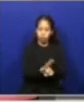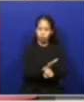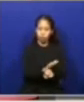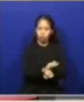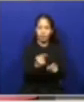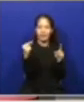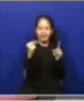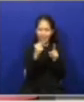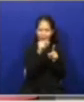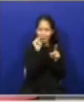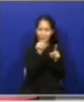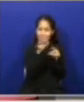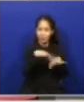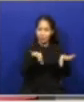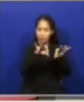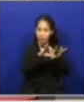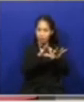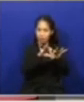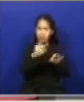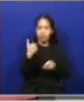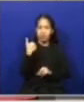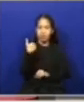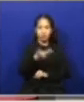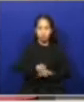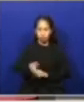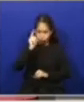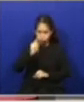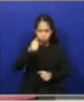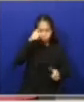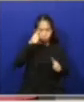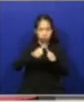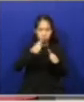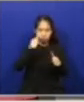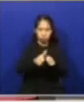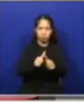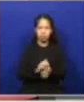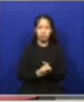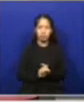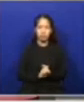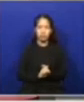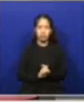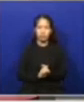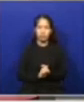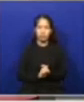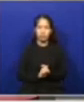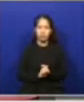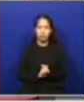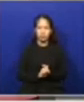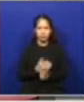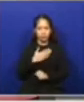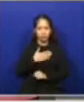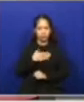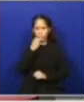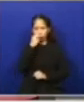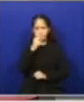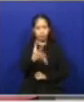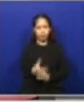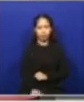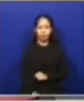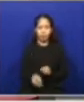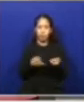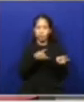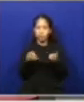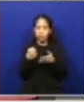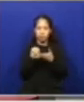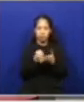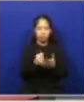านที่นั่งอยู่ข้างบนนั้นจะต้องจำไว้ดิฉันยังไม่เห็นแนวทางนะคะจากทั้ง3พร